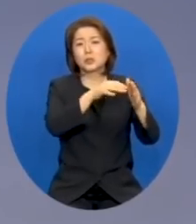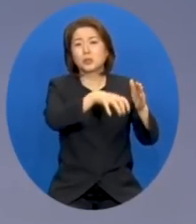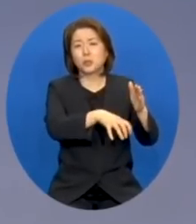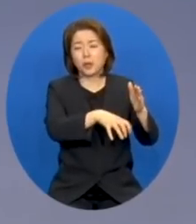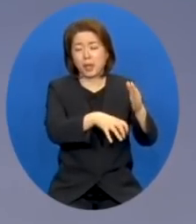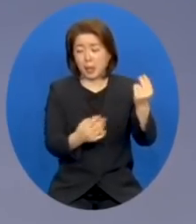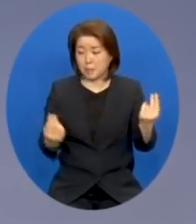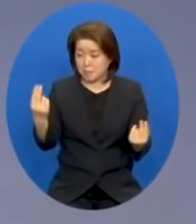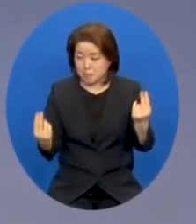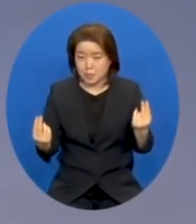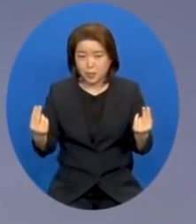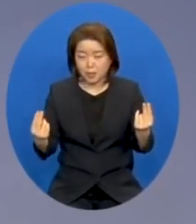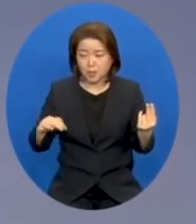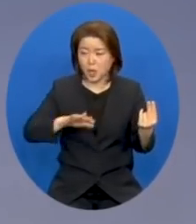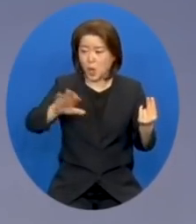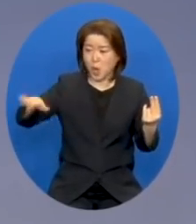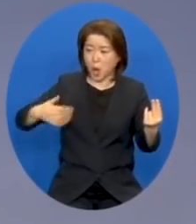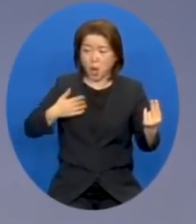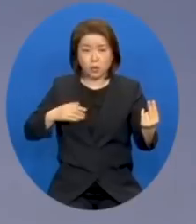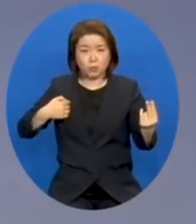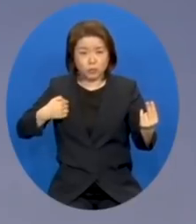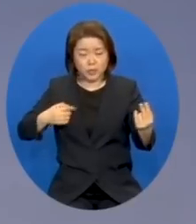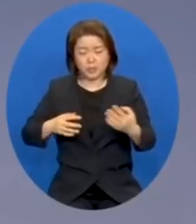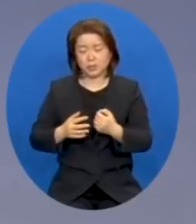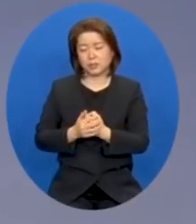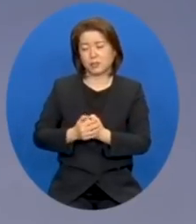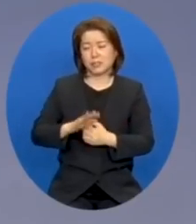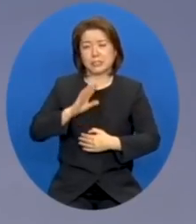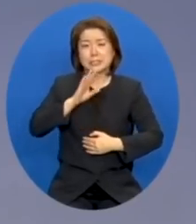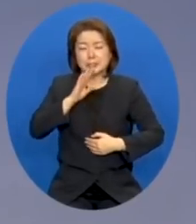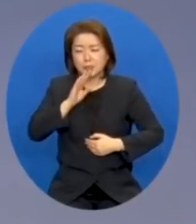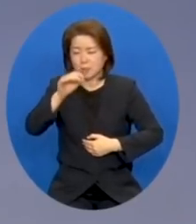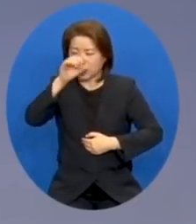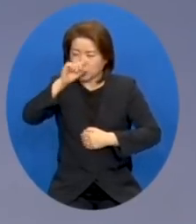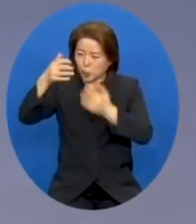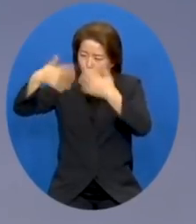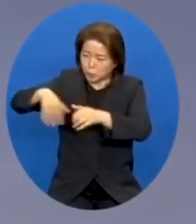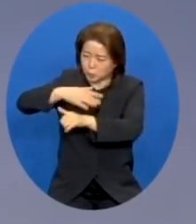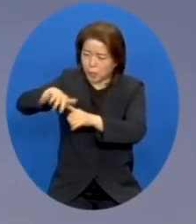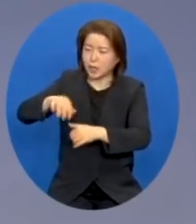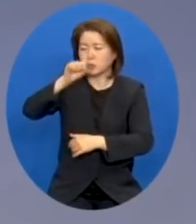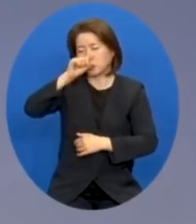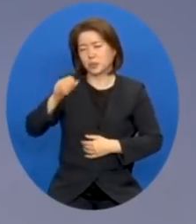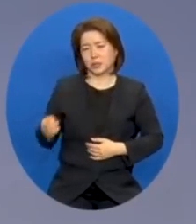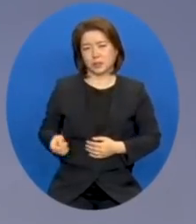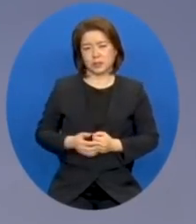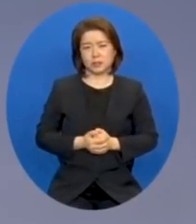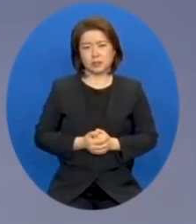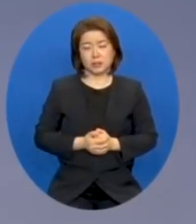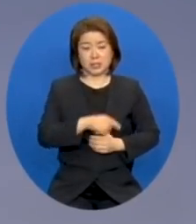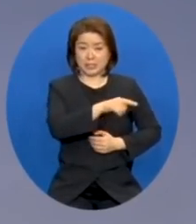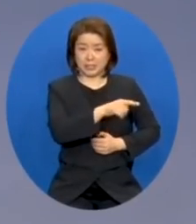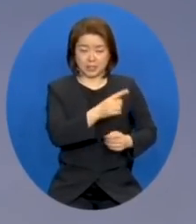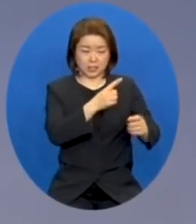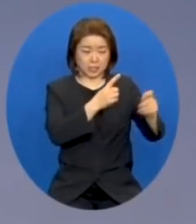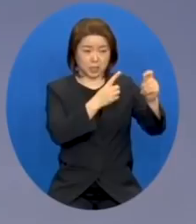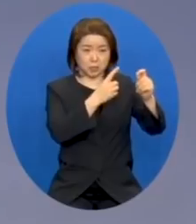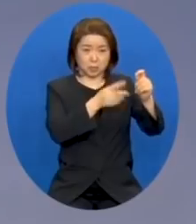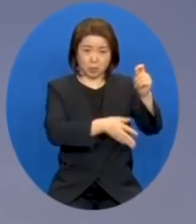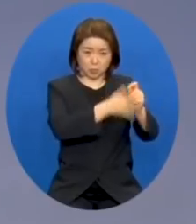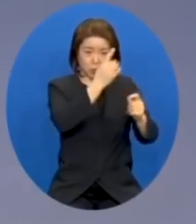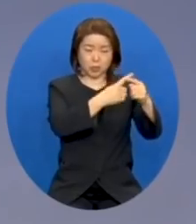비하면 우리는 정말 너무나도 좋은 여건 속에 있습니다 그 고린도교회 교인들에게